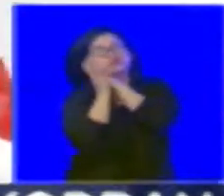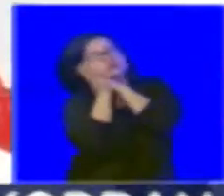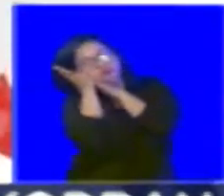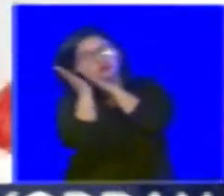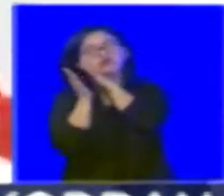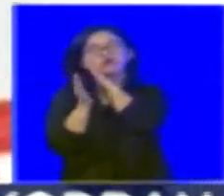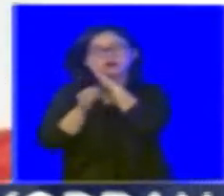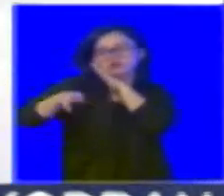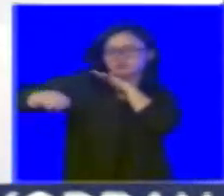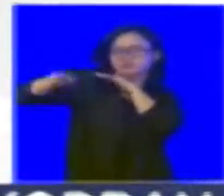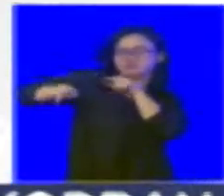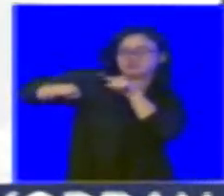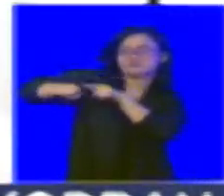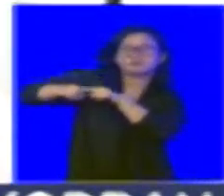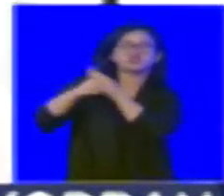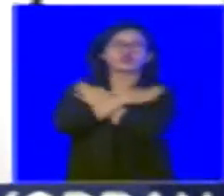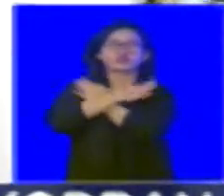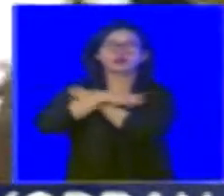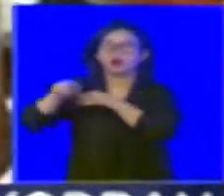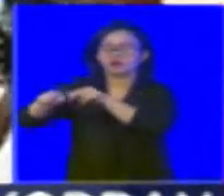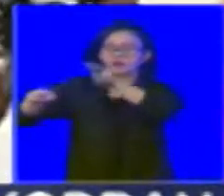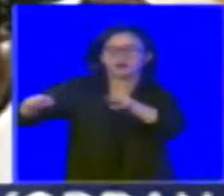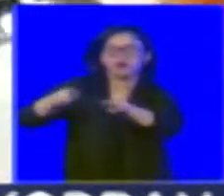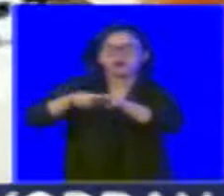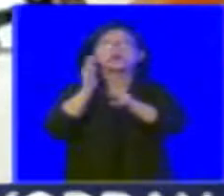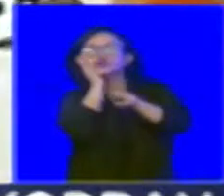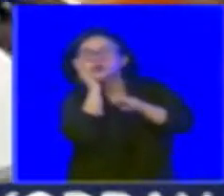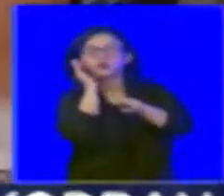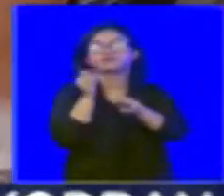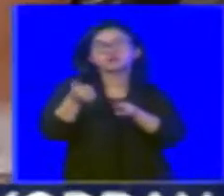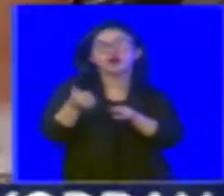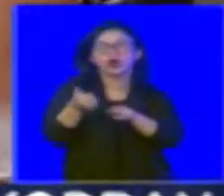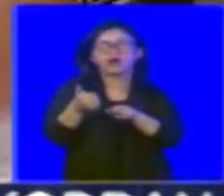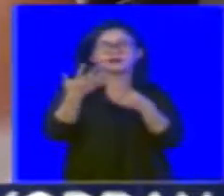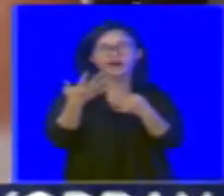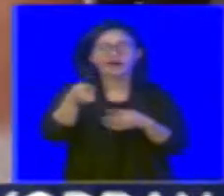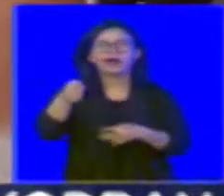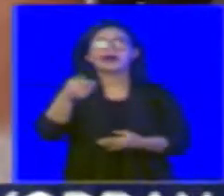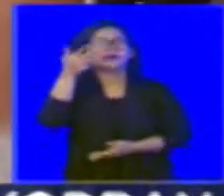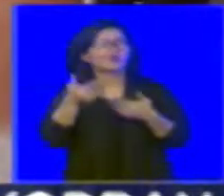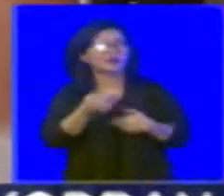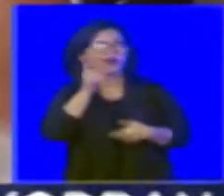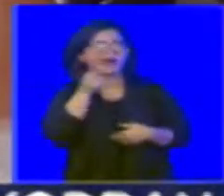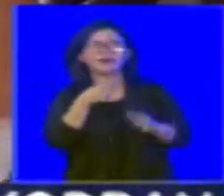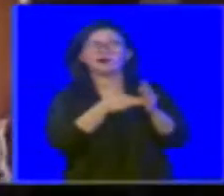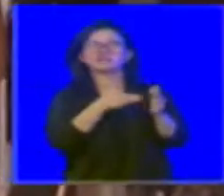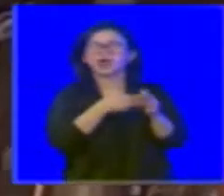Selatan. Pemeriksaan kejiwaan dilakukan untuk mendalami apakah keduanya memiliki gangguan kejiwaan.